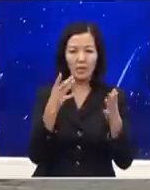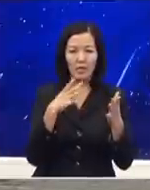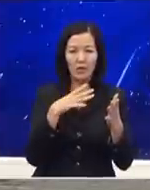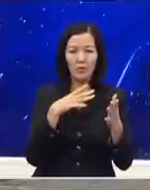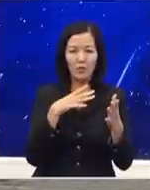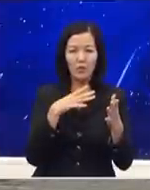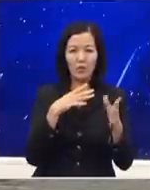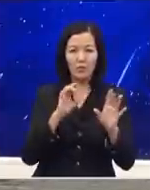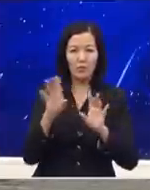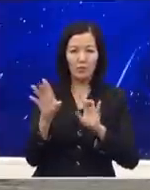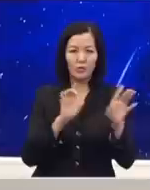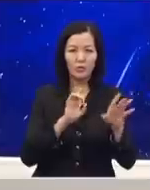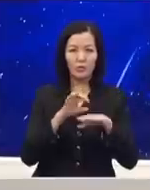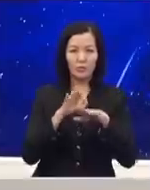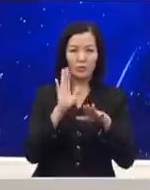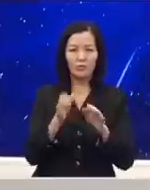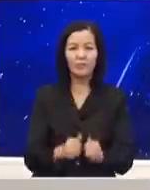жарнамалар арқылы өткізіп отырамыз.